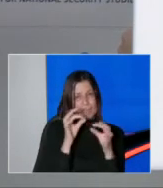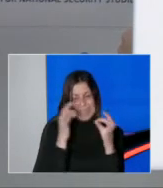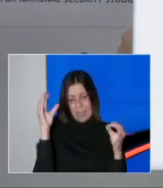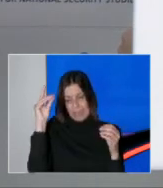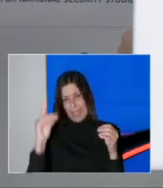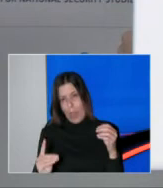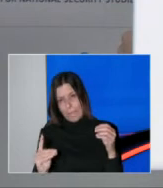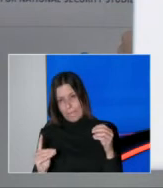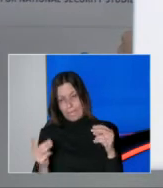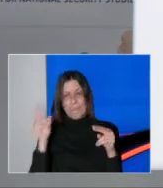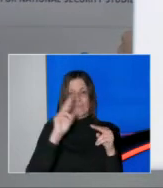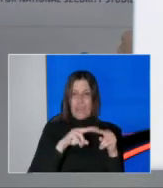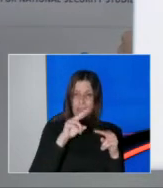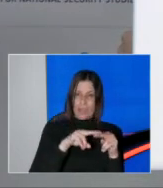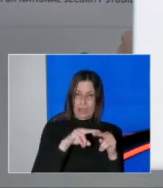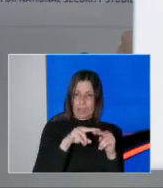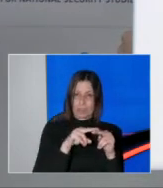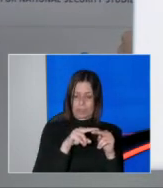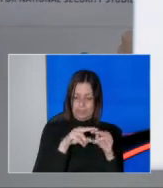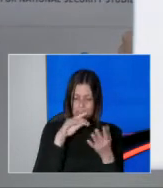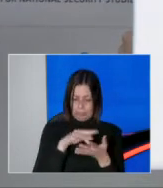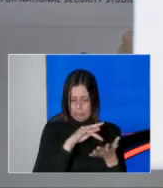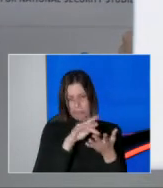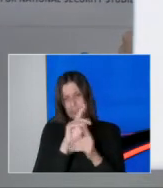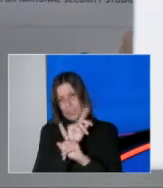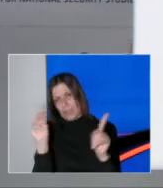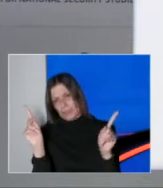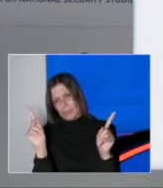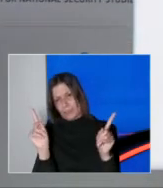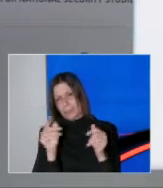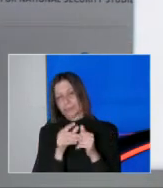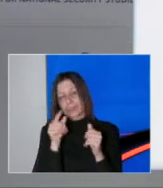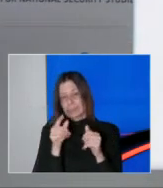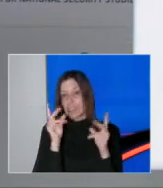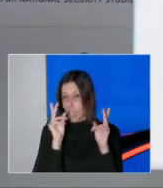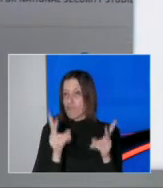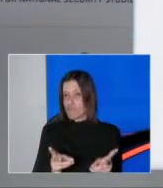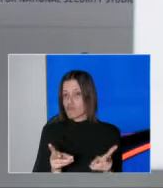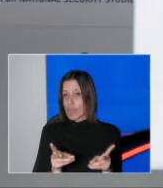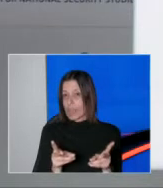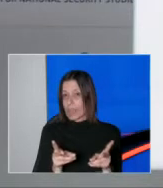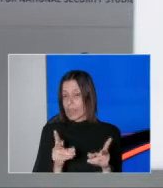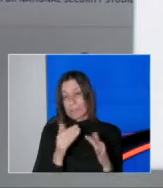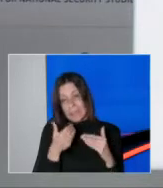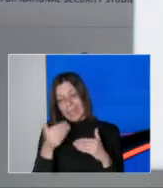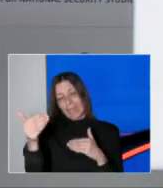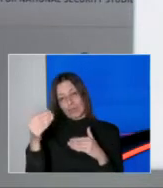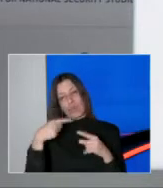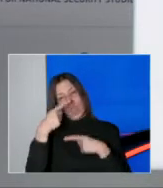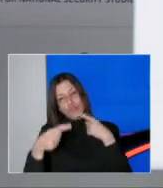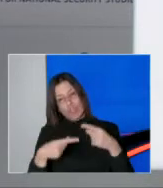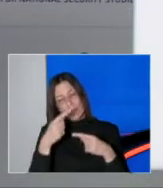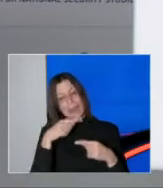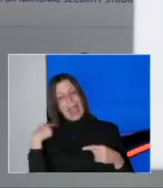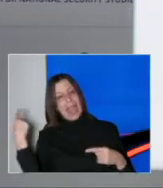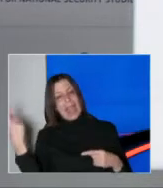בדרום ואחר כך במקומות אחרים. וזה יאפשר לנו, עם התקדמות השנים, להקיף את